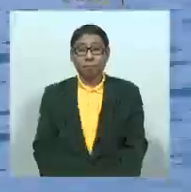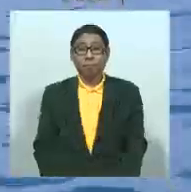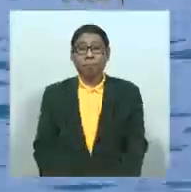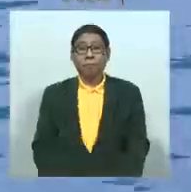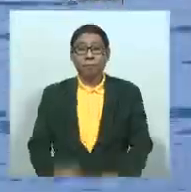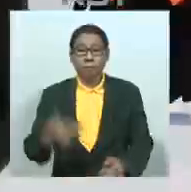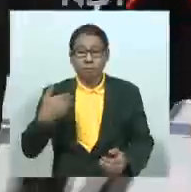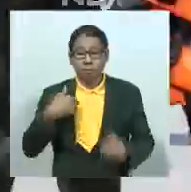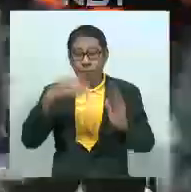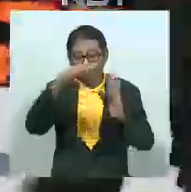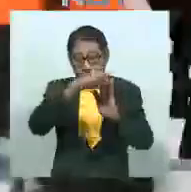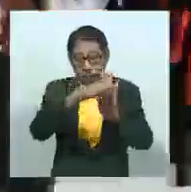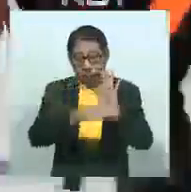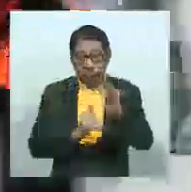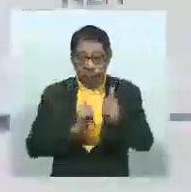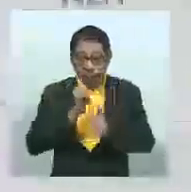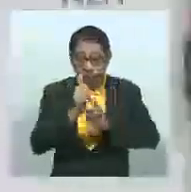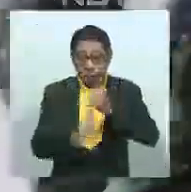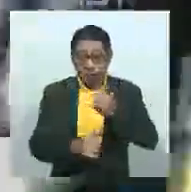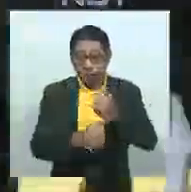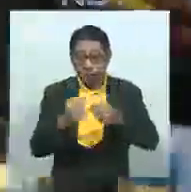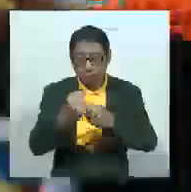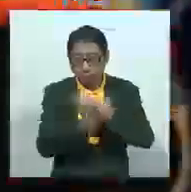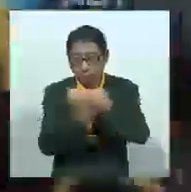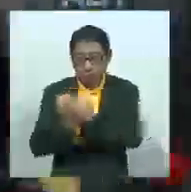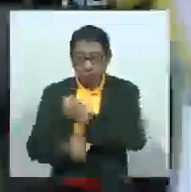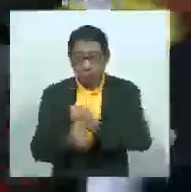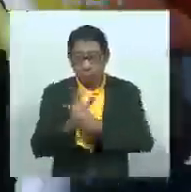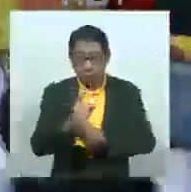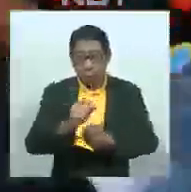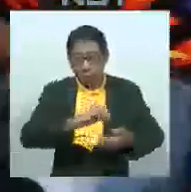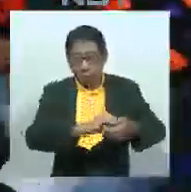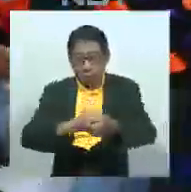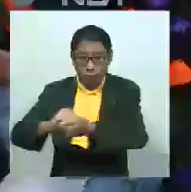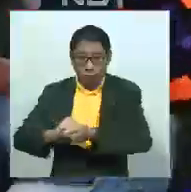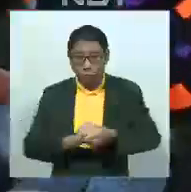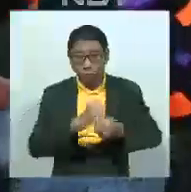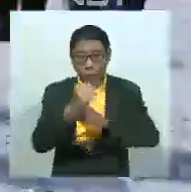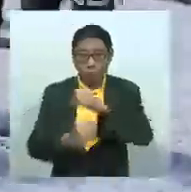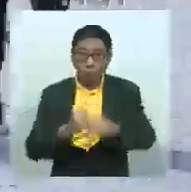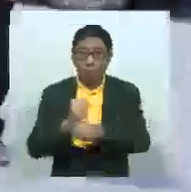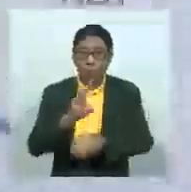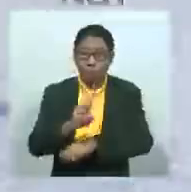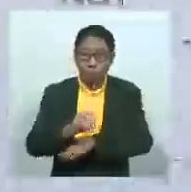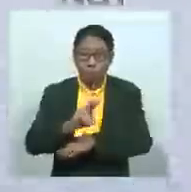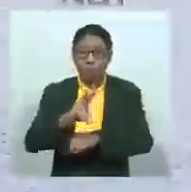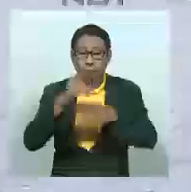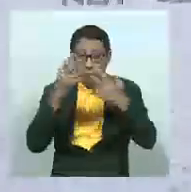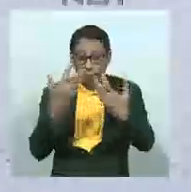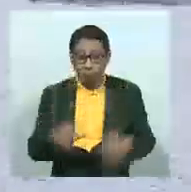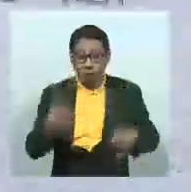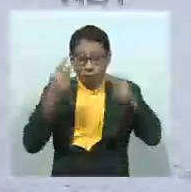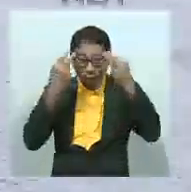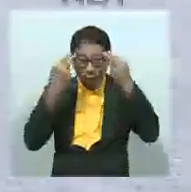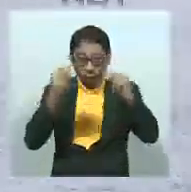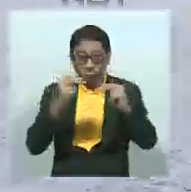และนอกจากกำหนดการตรวจเยี่ยมการฝึกการป้องกันและบรรเทาสาธารณภัยแบบบูรณาการพุทธศักราช2562แล้วนาย